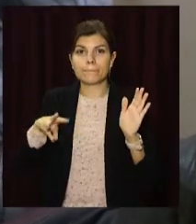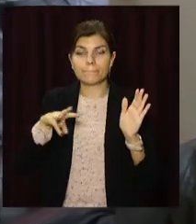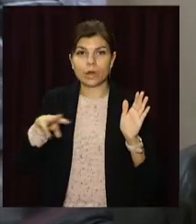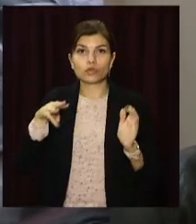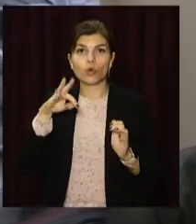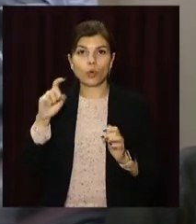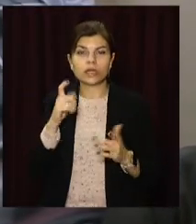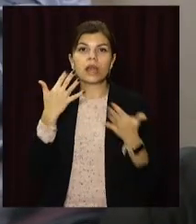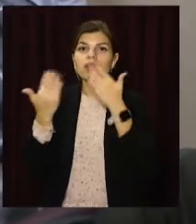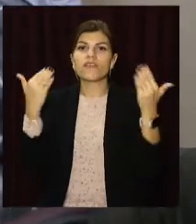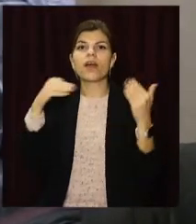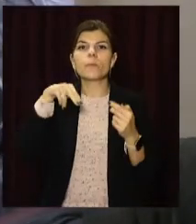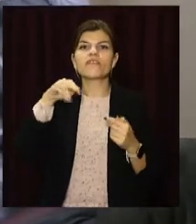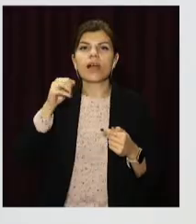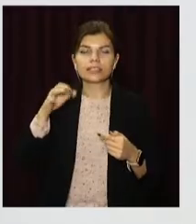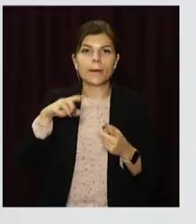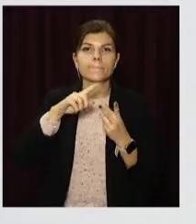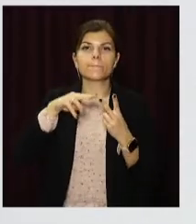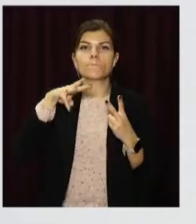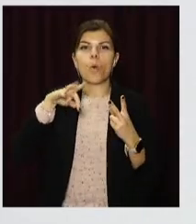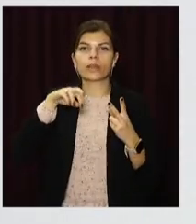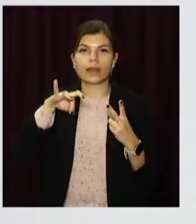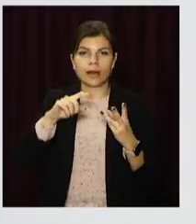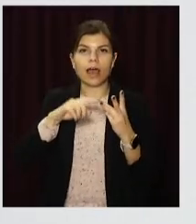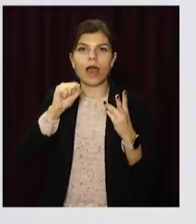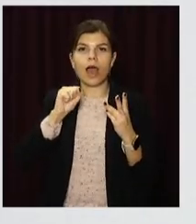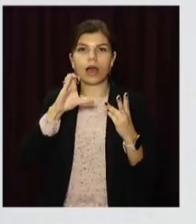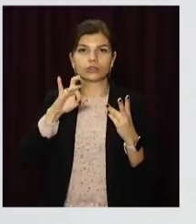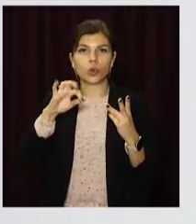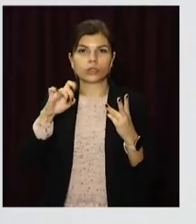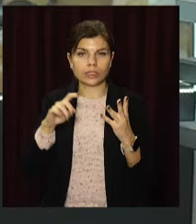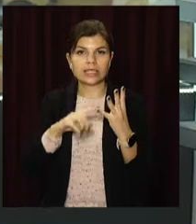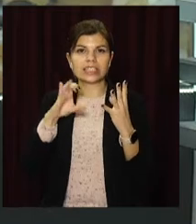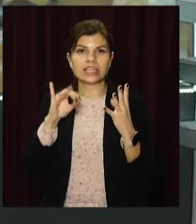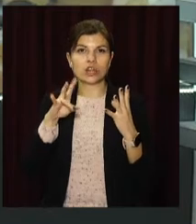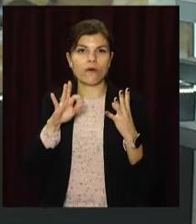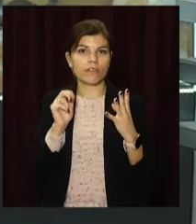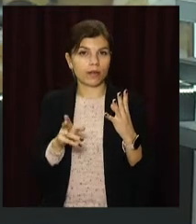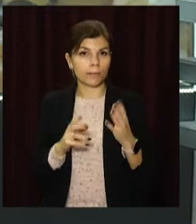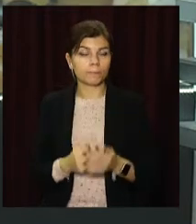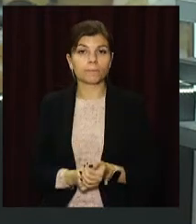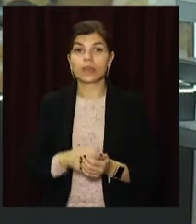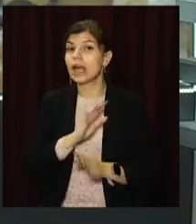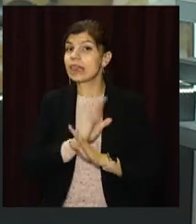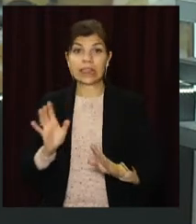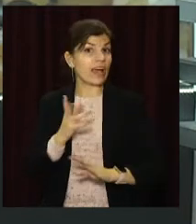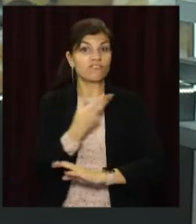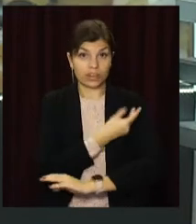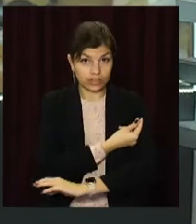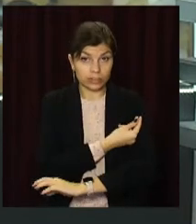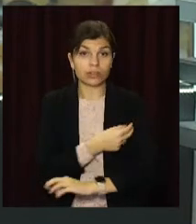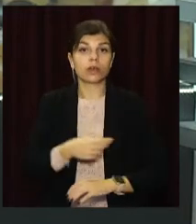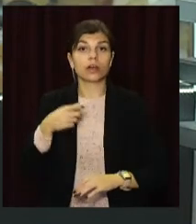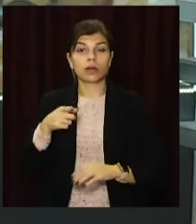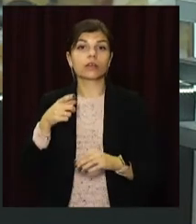різних виробників. Це Pfizer, Moderna, AstraZeneca та Sinovac. Не вакцинувався – зась